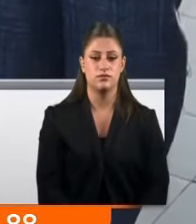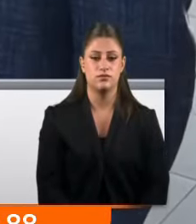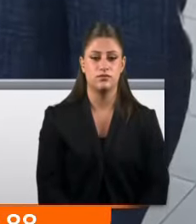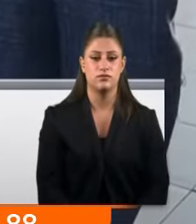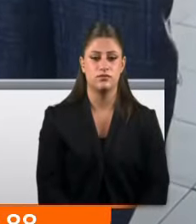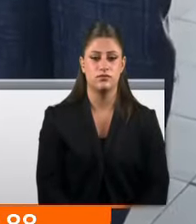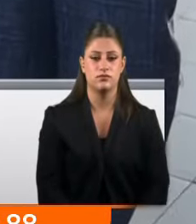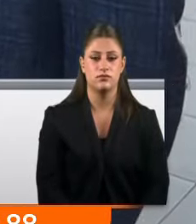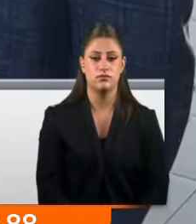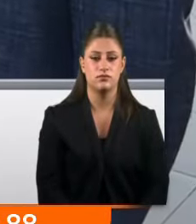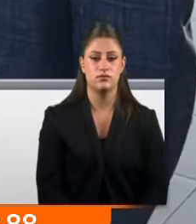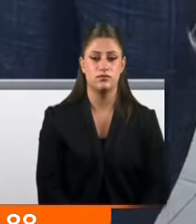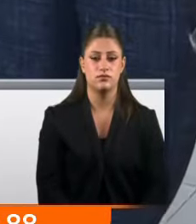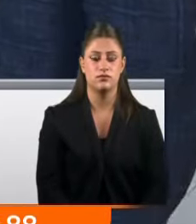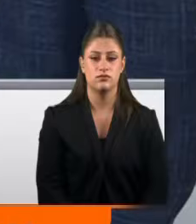aleykümselam. Selamünaleyküm.